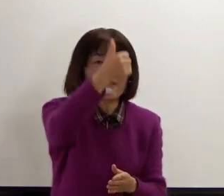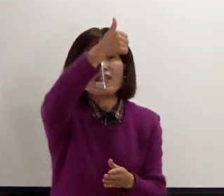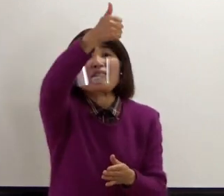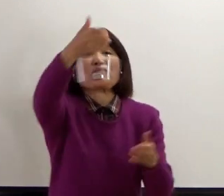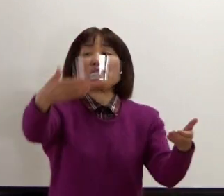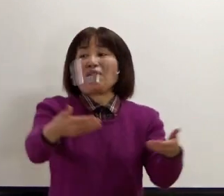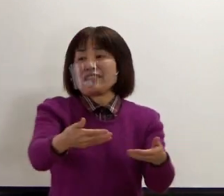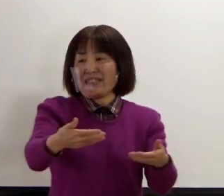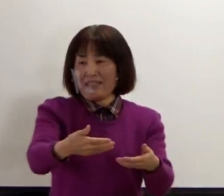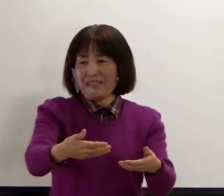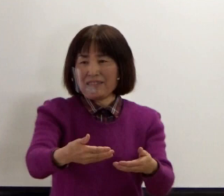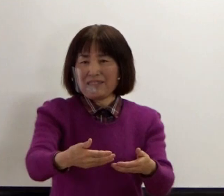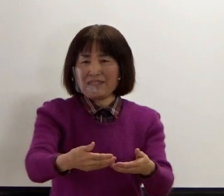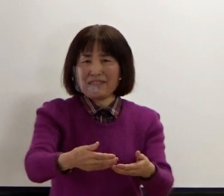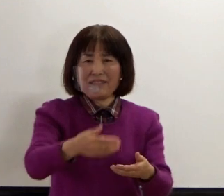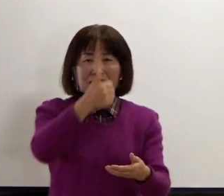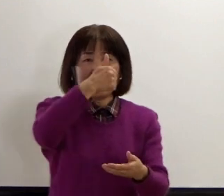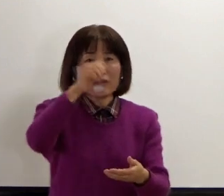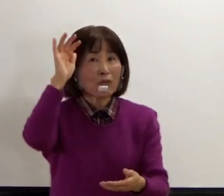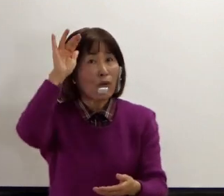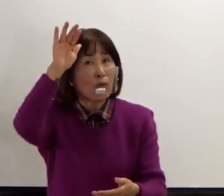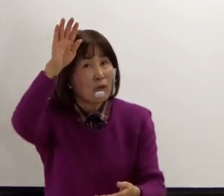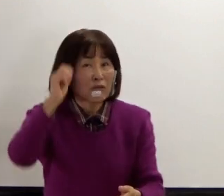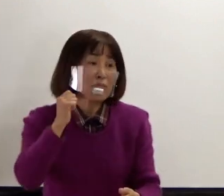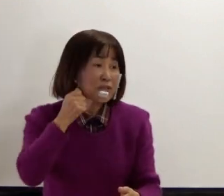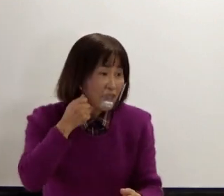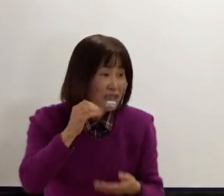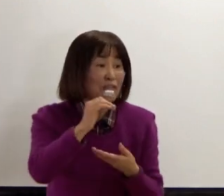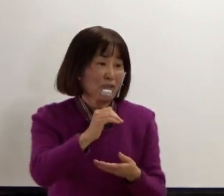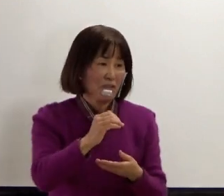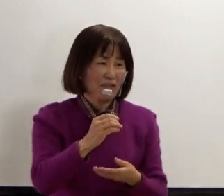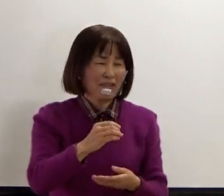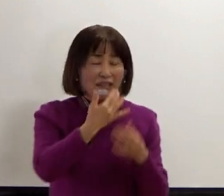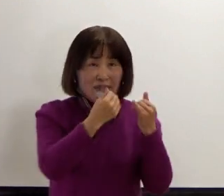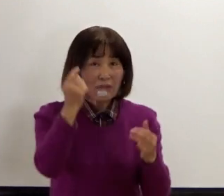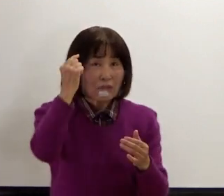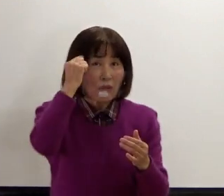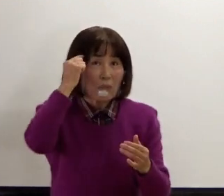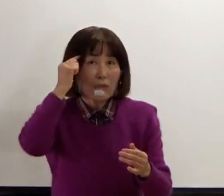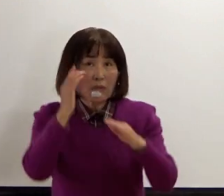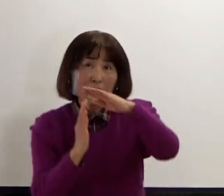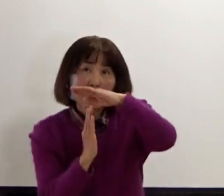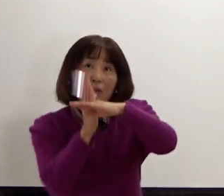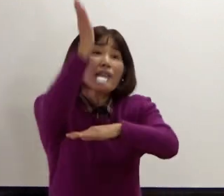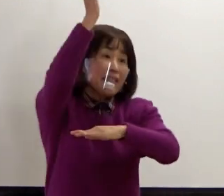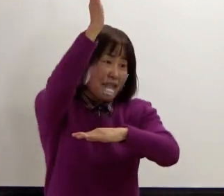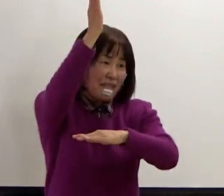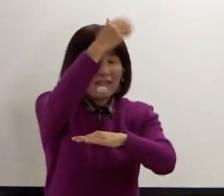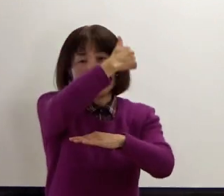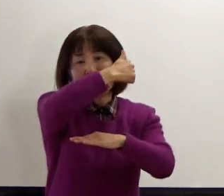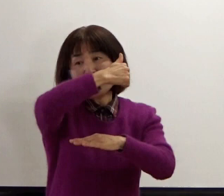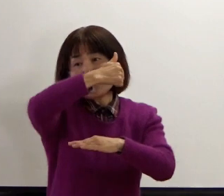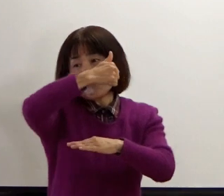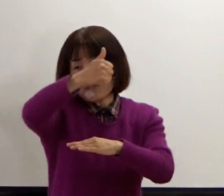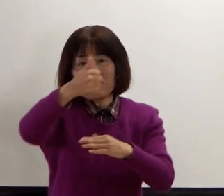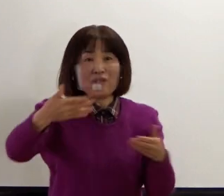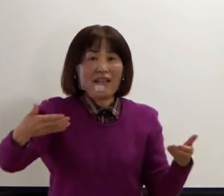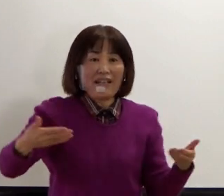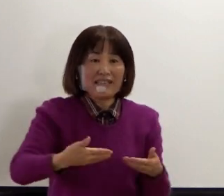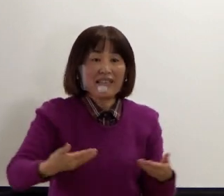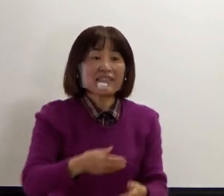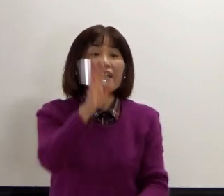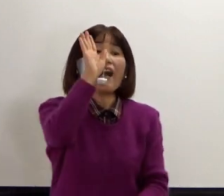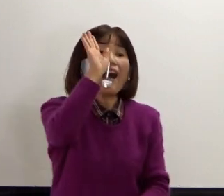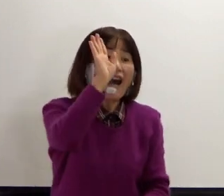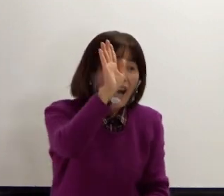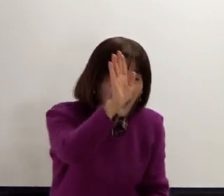ね。私たちの思いをはるかに超えて働かれる主を信じ、私たちは期待してですね、